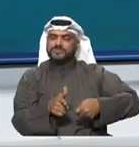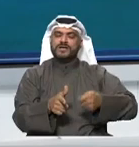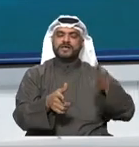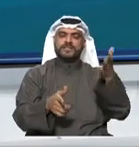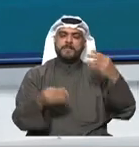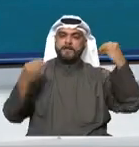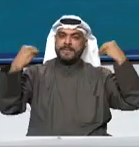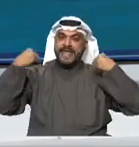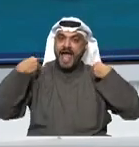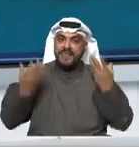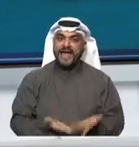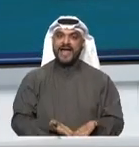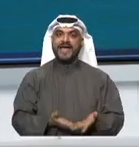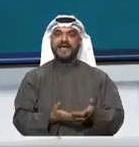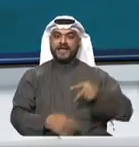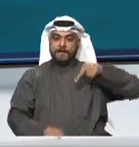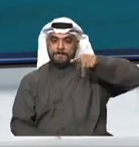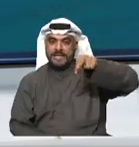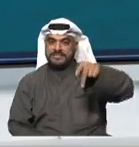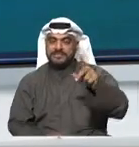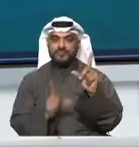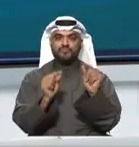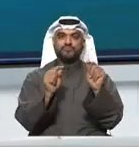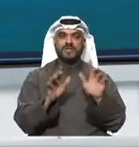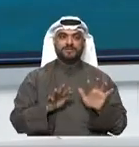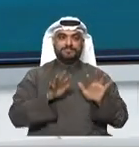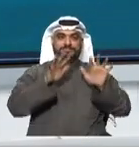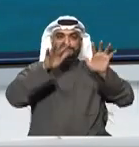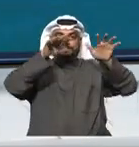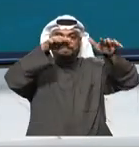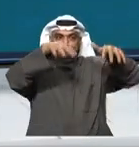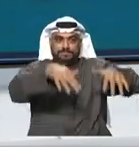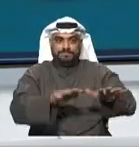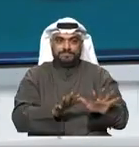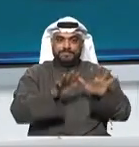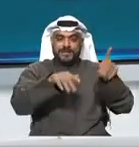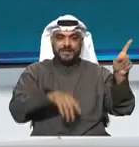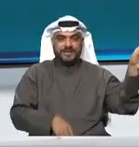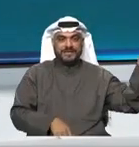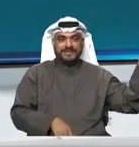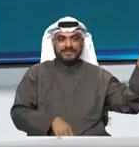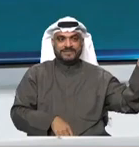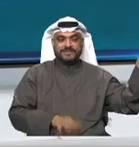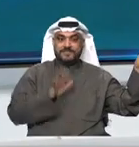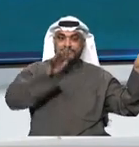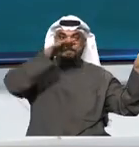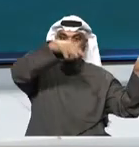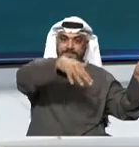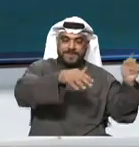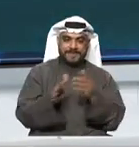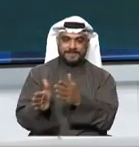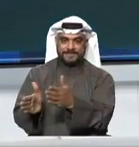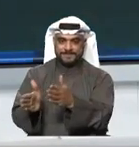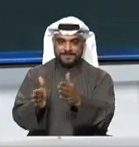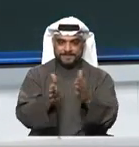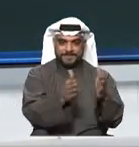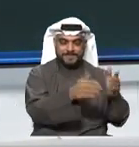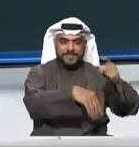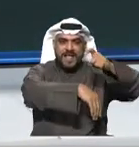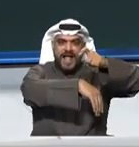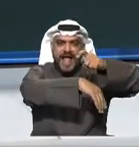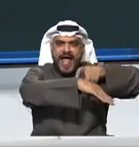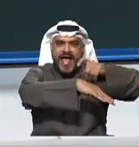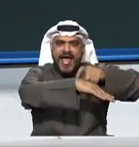ارتفاع الموج ما بين 1 إلى 3 أقدام، التيارات المائية لا تزال ضعيفة في فترات الفساد. أذان الفجر